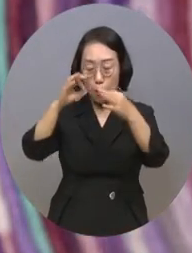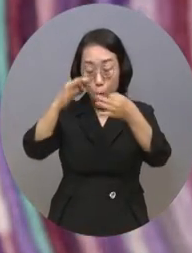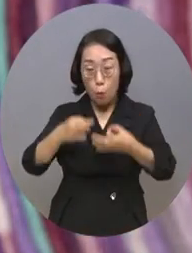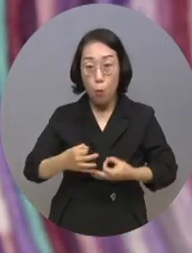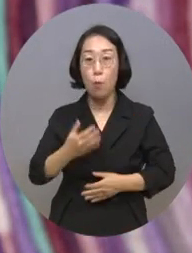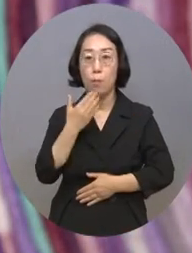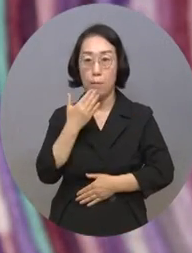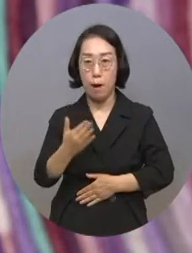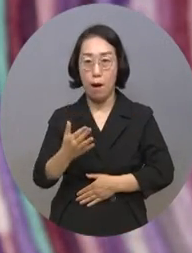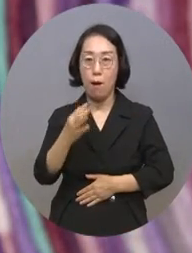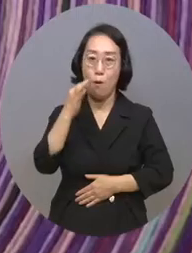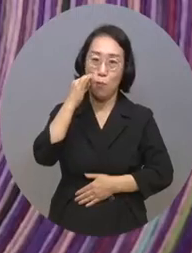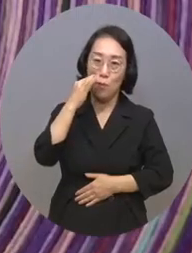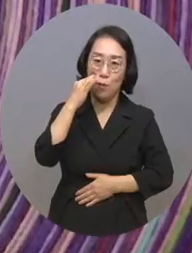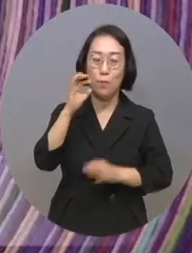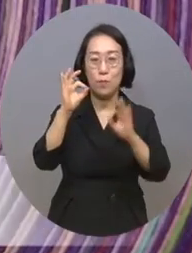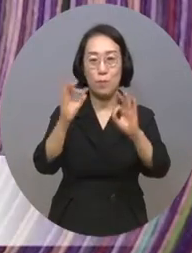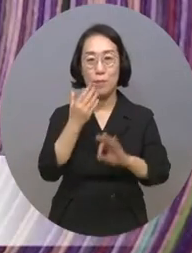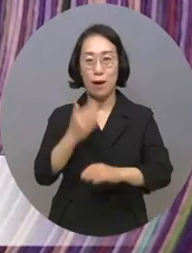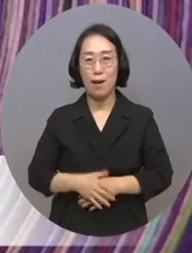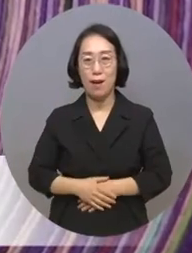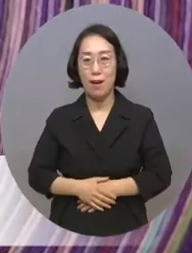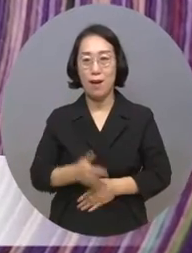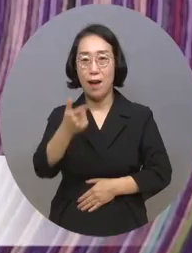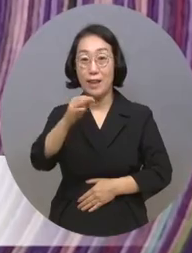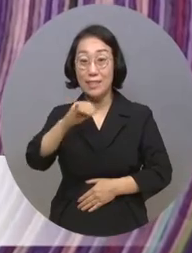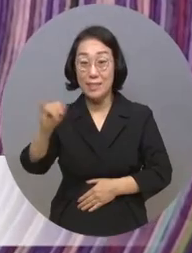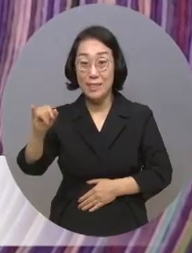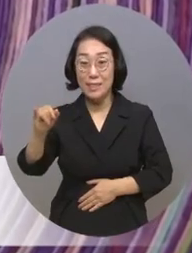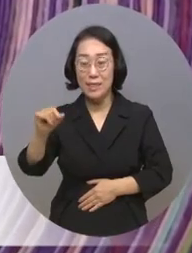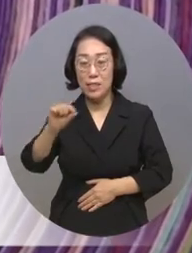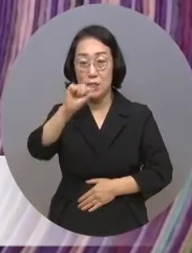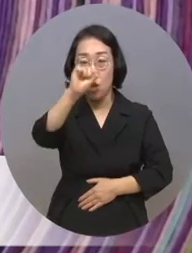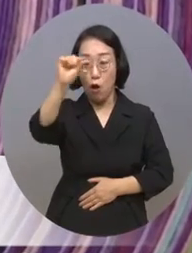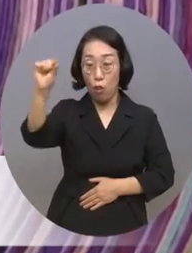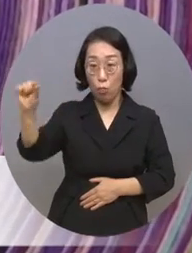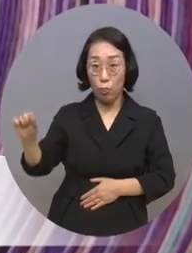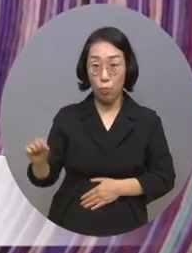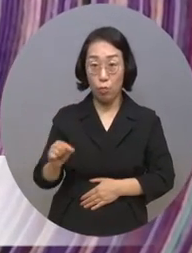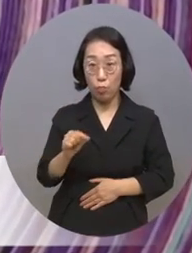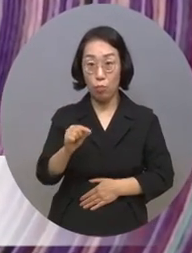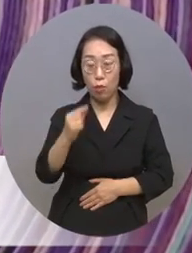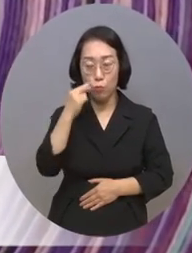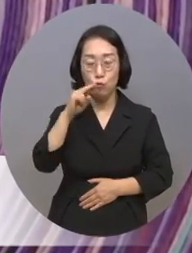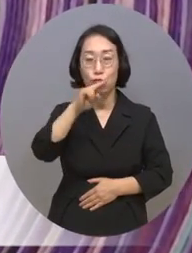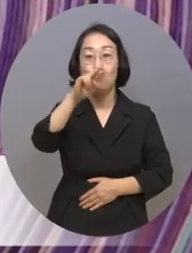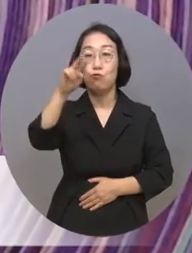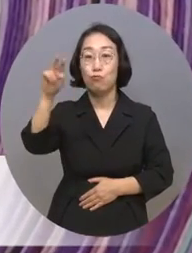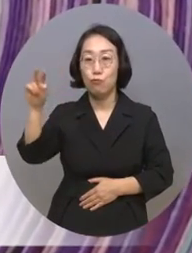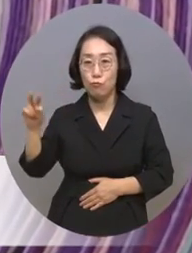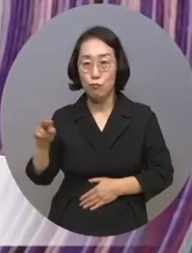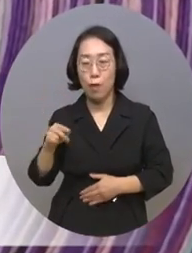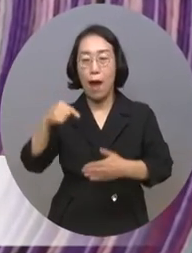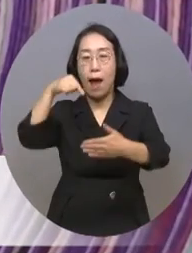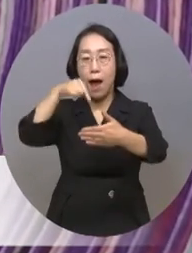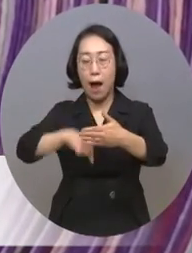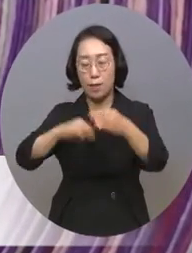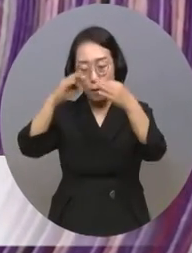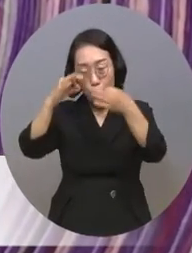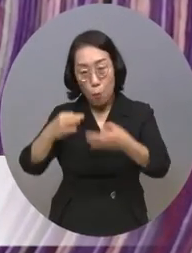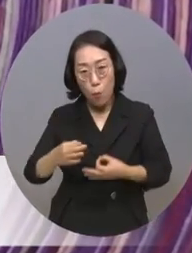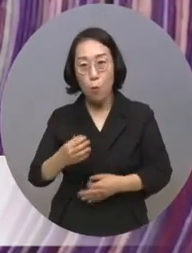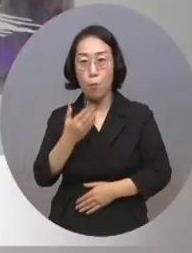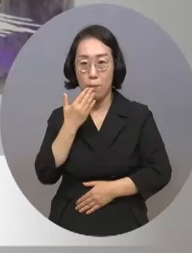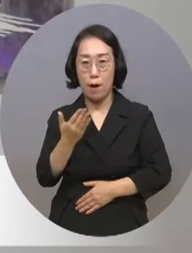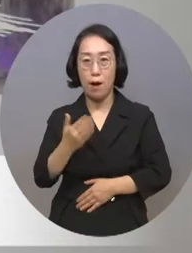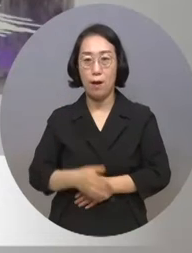보여줘 흥미롭습니다. 한지의 선에 따라서 시선을 이동하시면서 내면을 들여다볼 수 있는 그런 기회도 한번